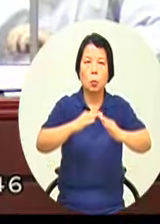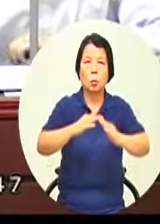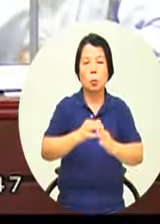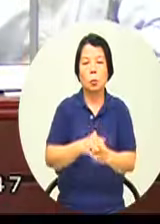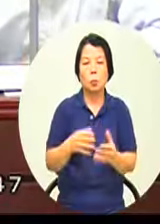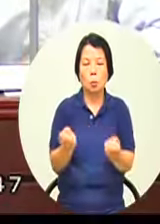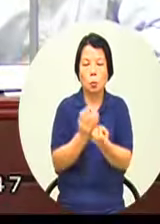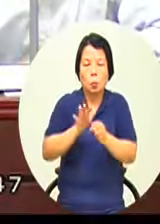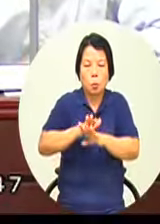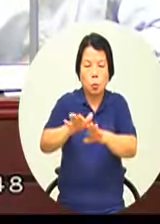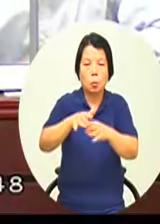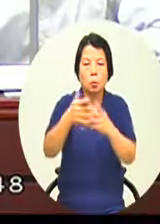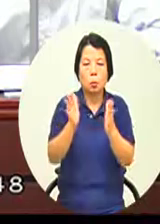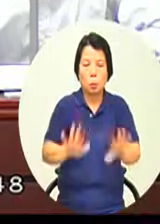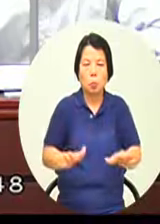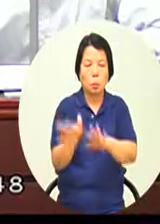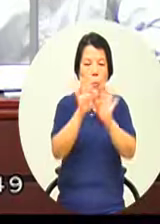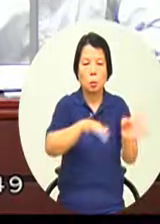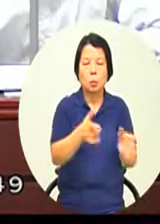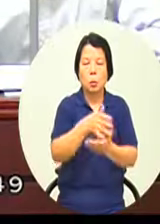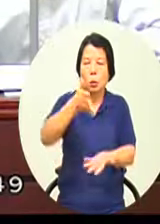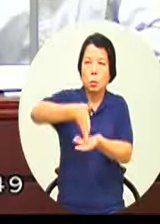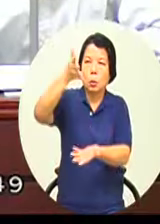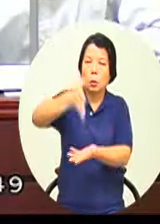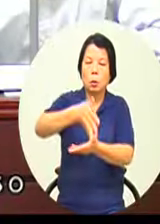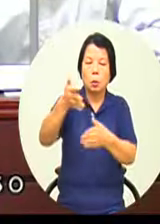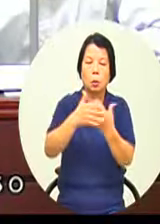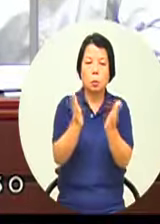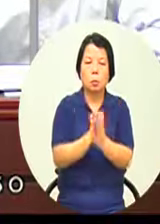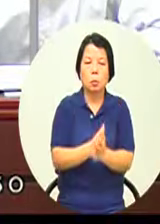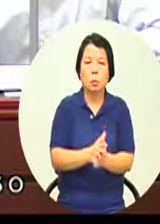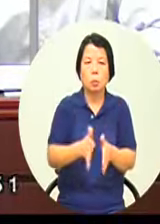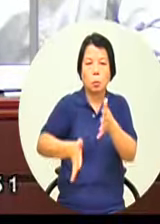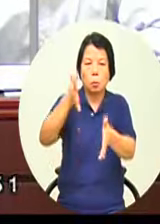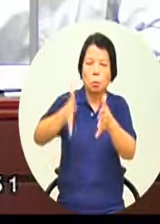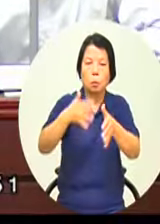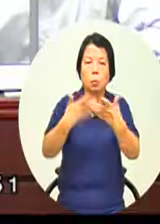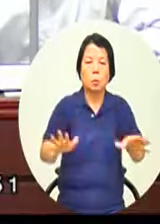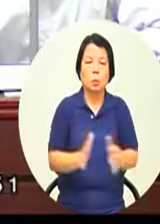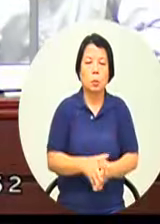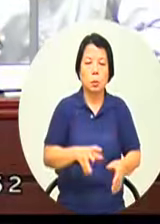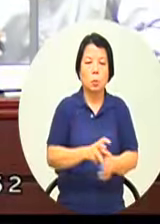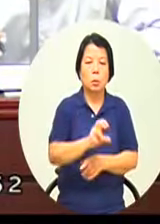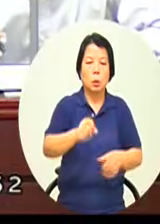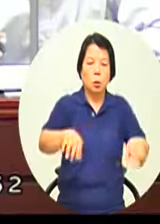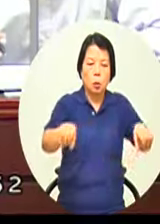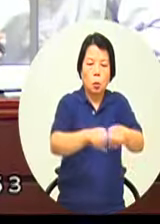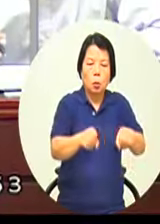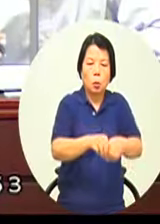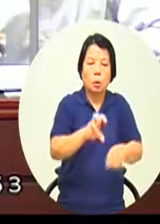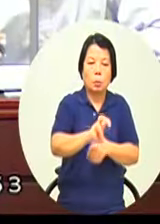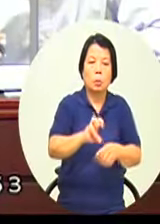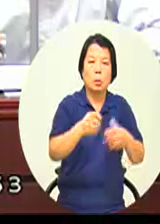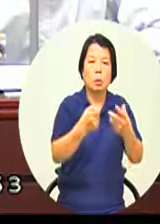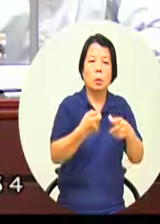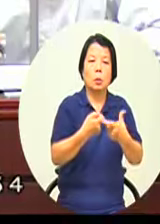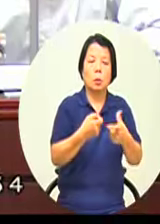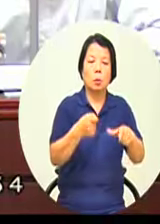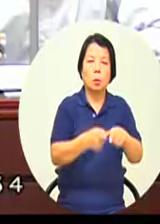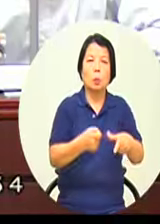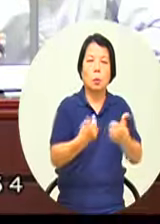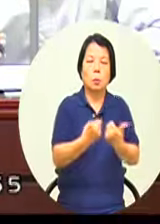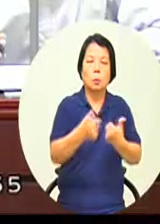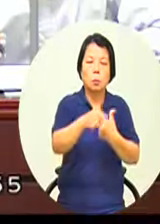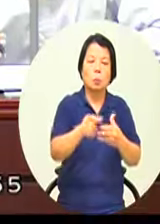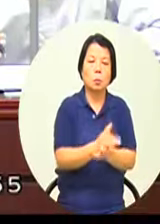在现况来讲，周遭都是大楼林立，那80公分直径的这个涵管可能不敷所需哈，所以我们